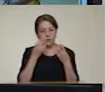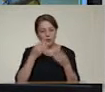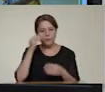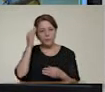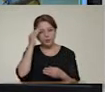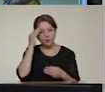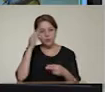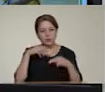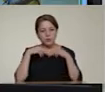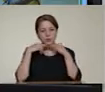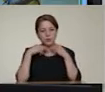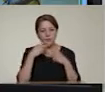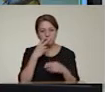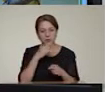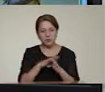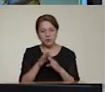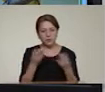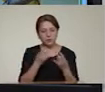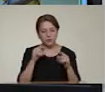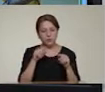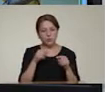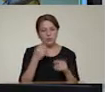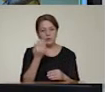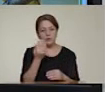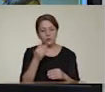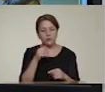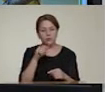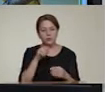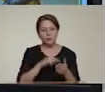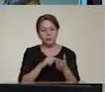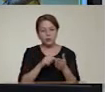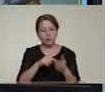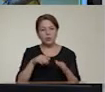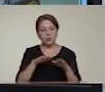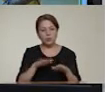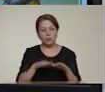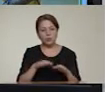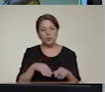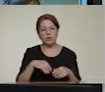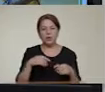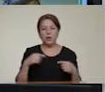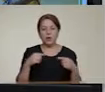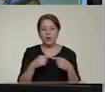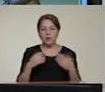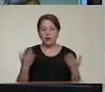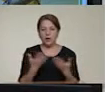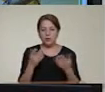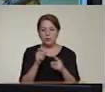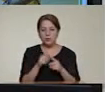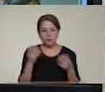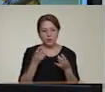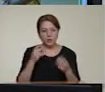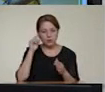Ma'nosiga e'tibor bering. Ana shunda siz ushbu nuqtalar o'rniga aynan qaysi so'z kerakligini